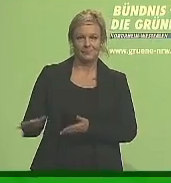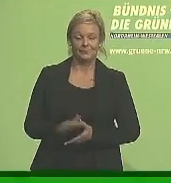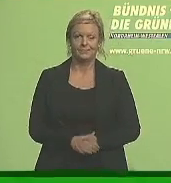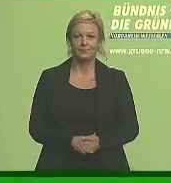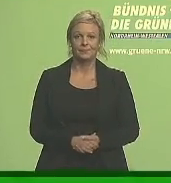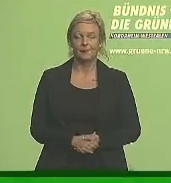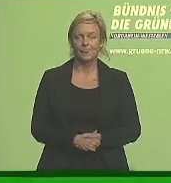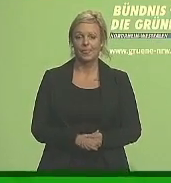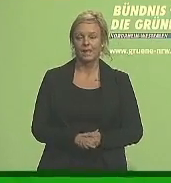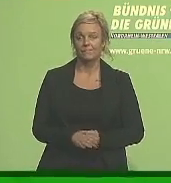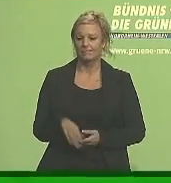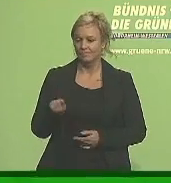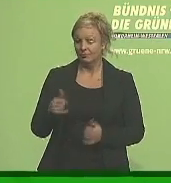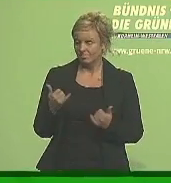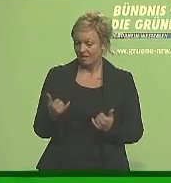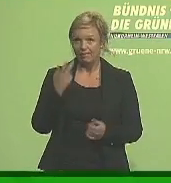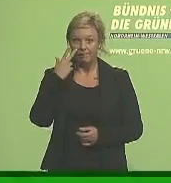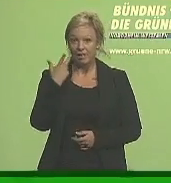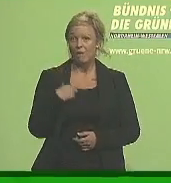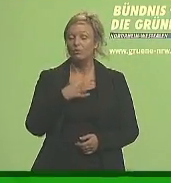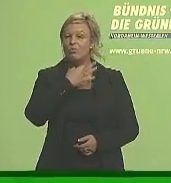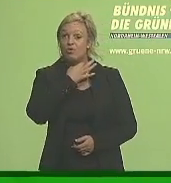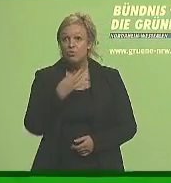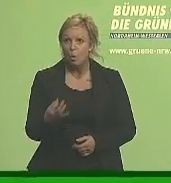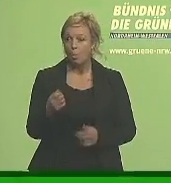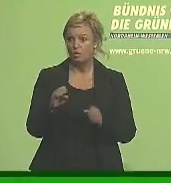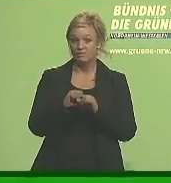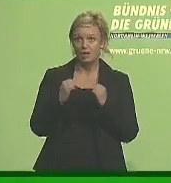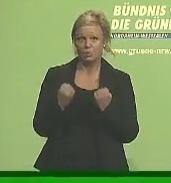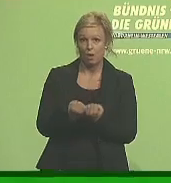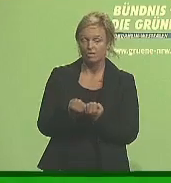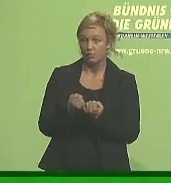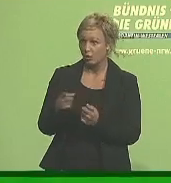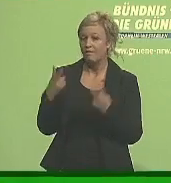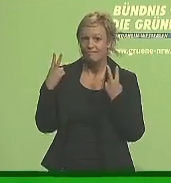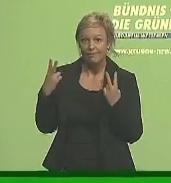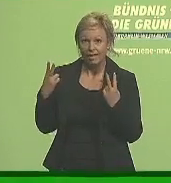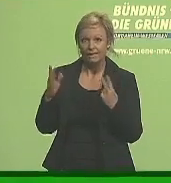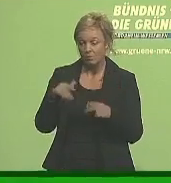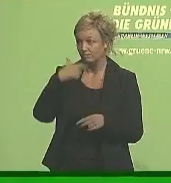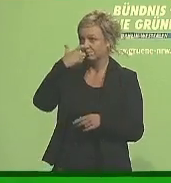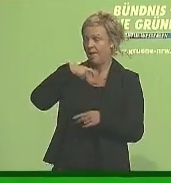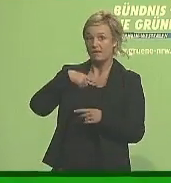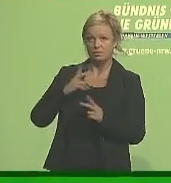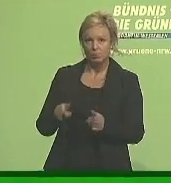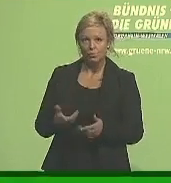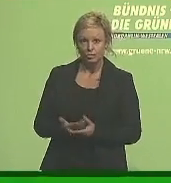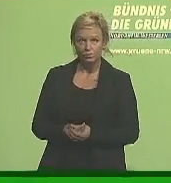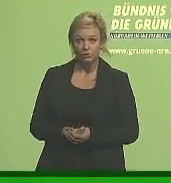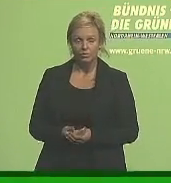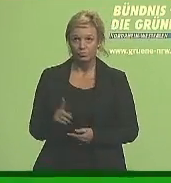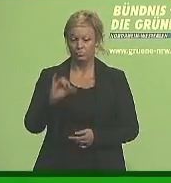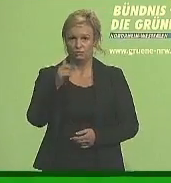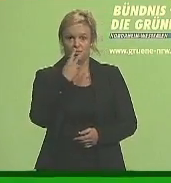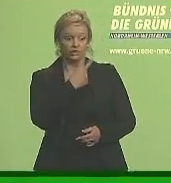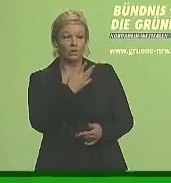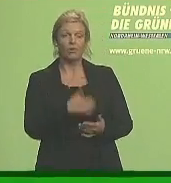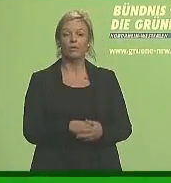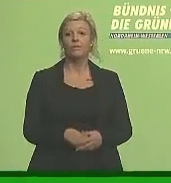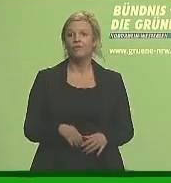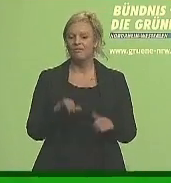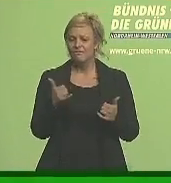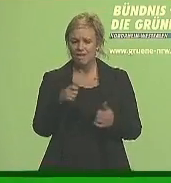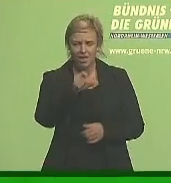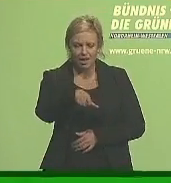eine konkrete Notsituation für diese Leute, die wir ernst nehmen müssen und wo wir zuallererst gucken müssen, wie wir diesen